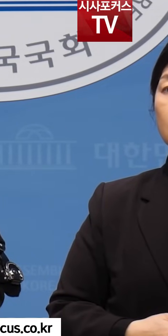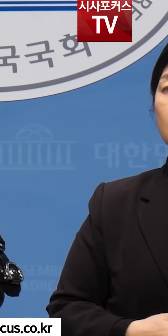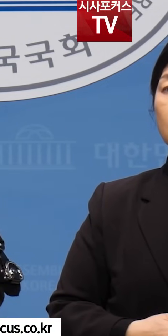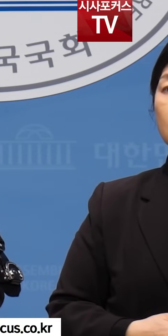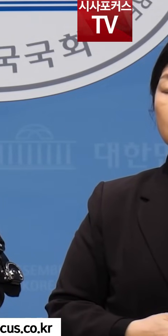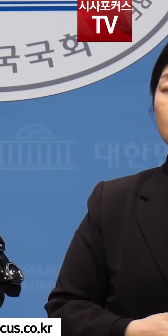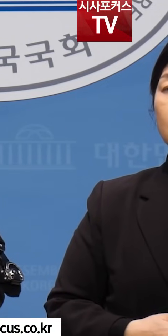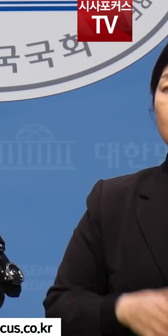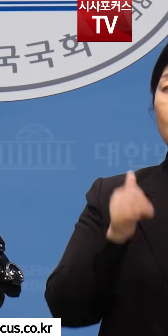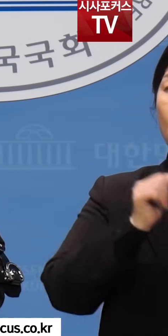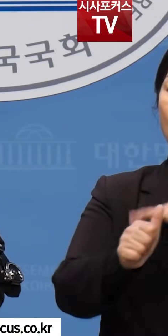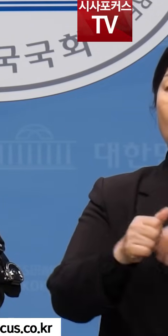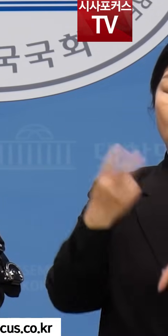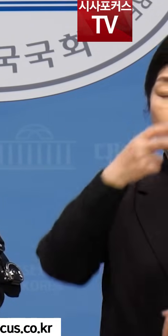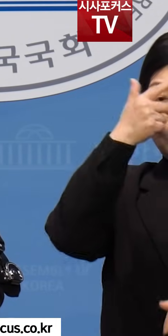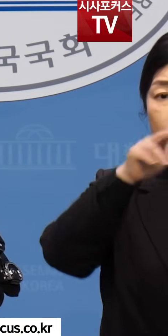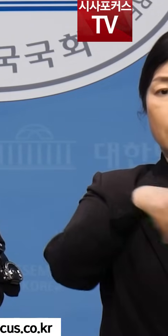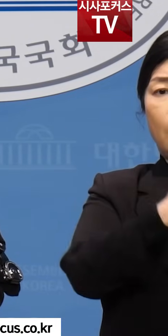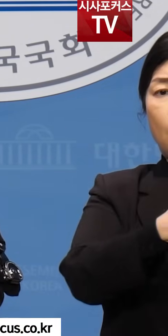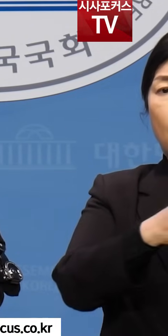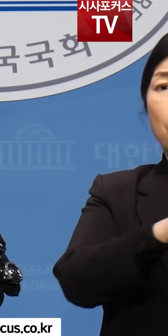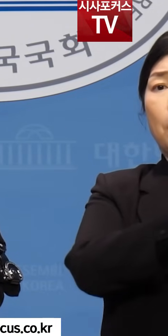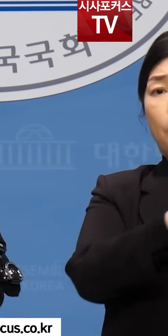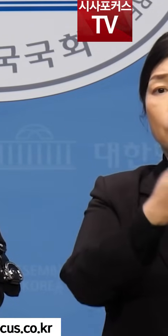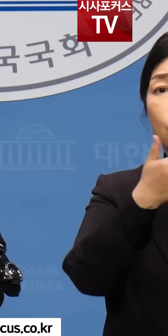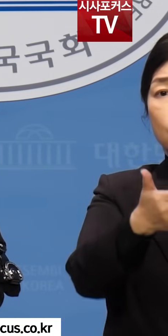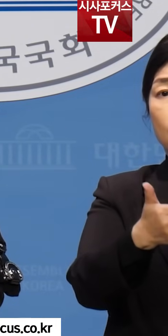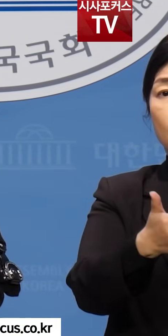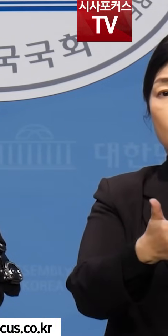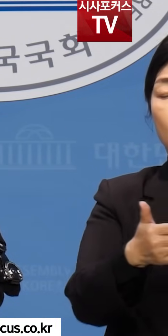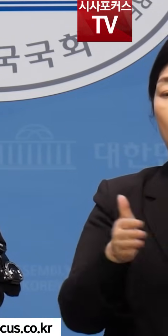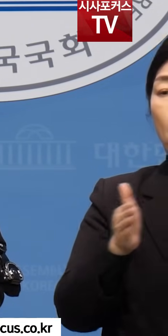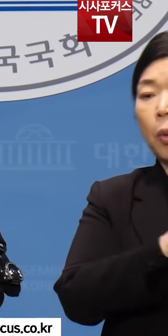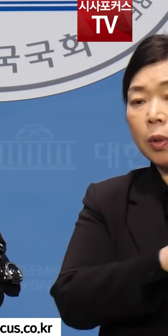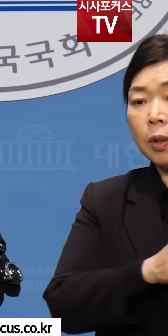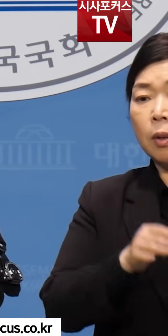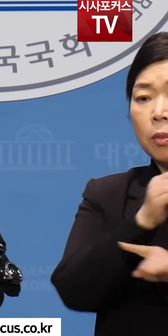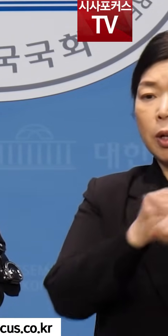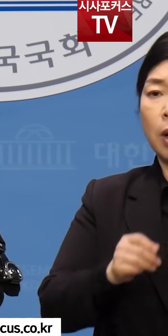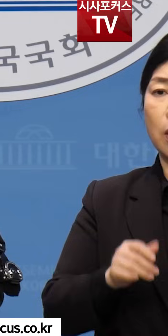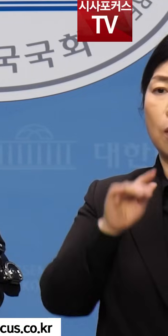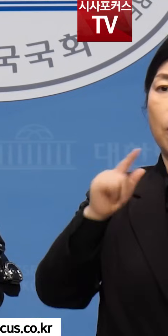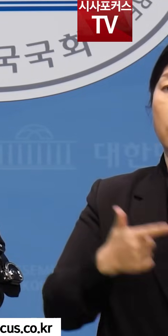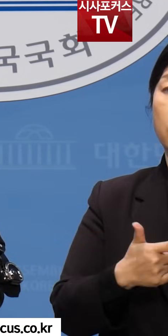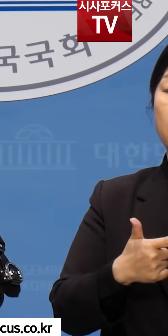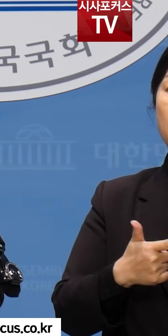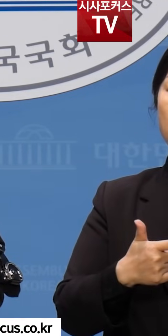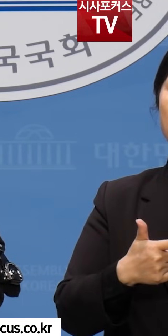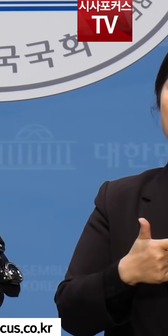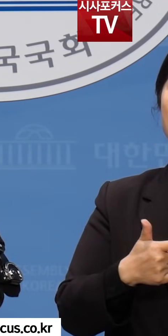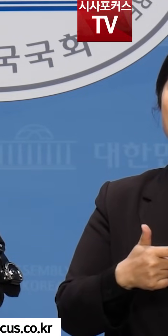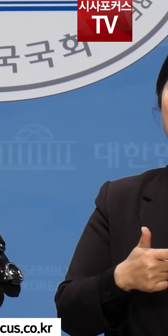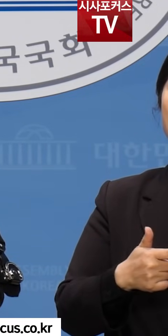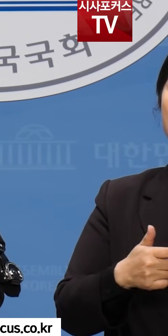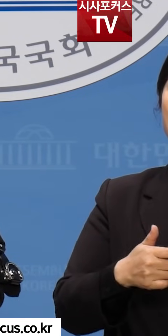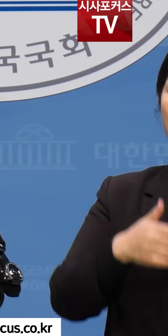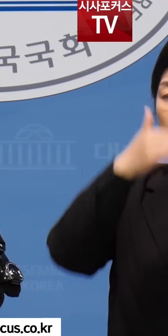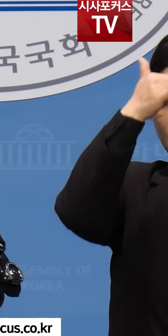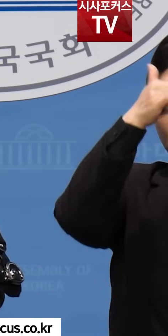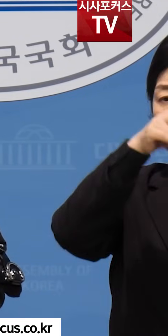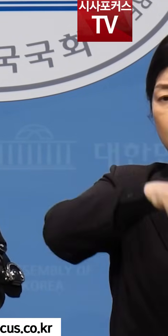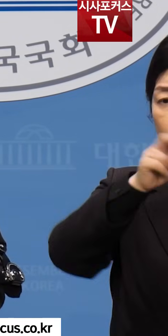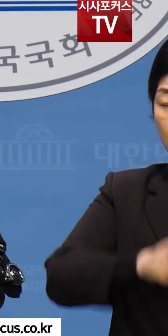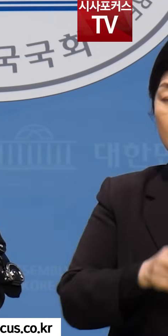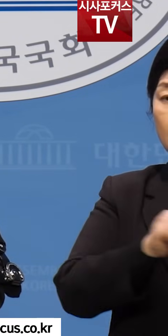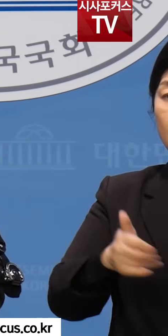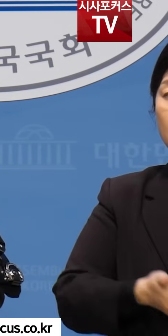당대표가 검찰개혁을 발표하고 그 사이에 비례 1번의 전관예우 떼돈이 들통나는 이런